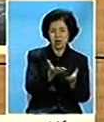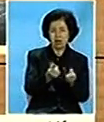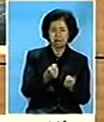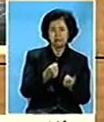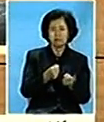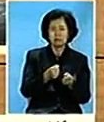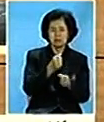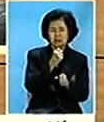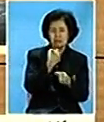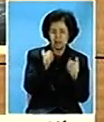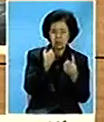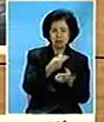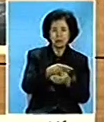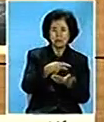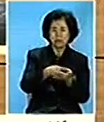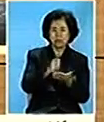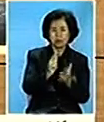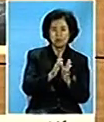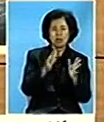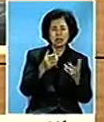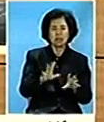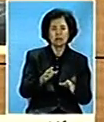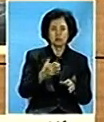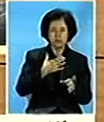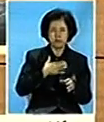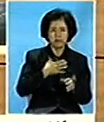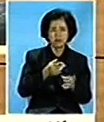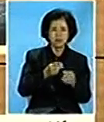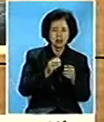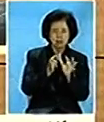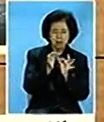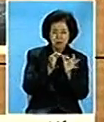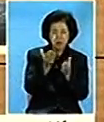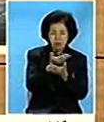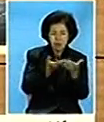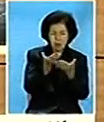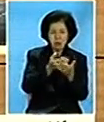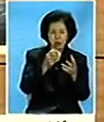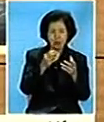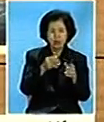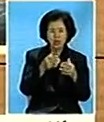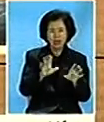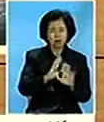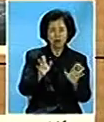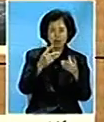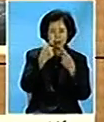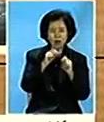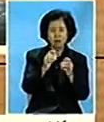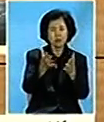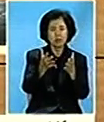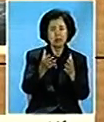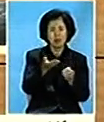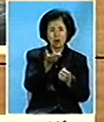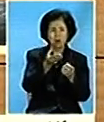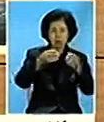ที่มีมากมายเท่าไหร่ผมเคยตั้งข้อประเด็นในการหารือมาแต่ผมไม่เคยได้รับคำตอบที่ผมต้องการจะถามผมอยากรัฐบาลช่วยตร